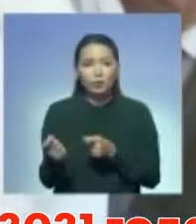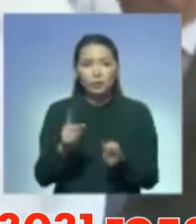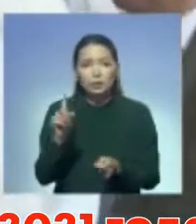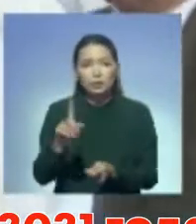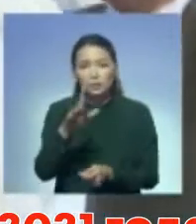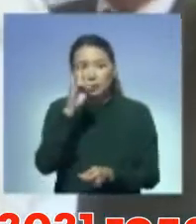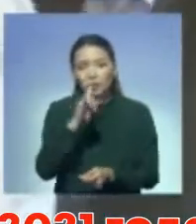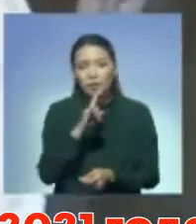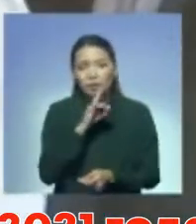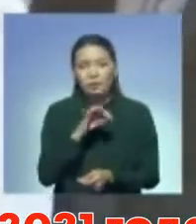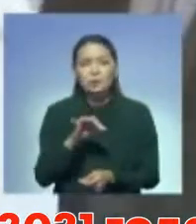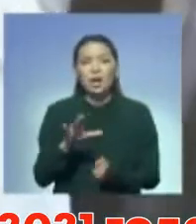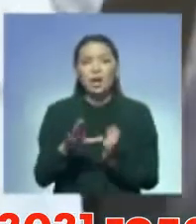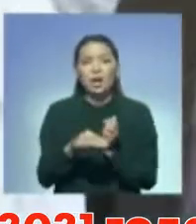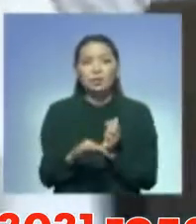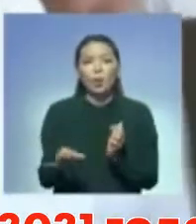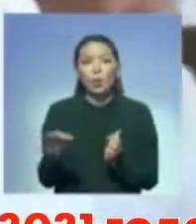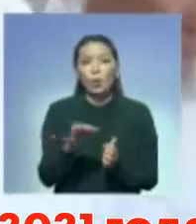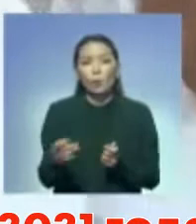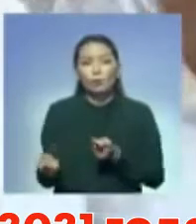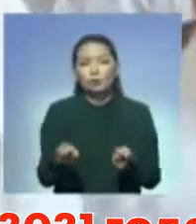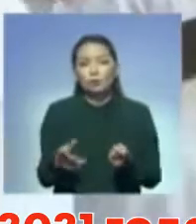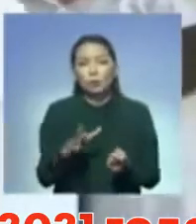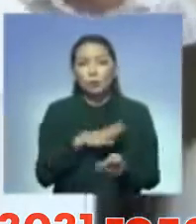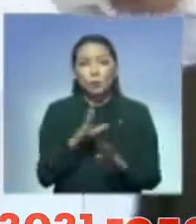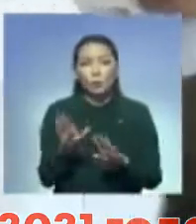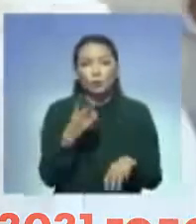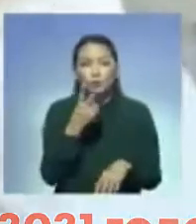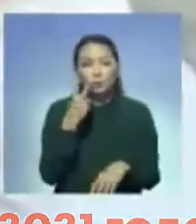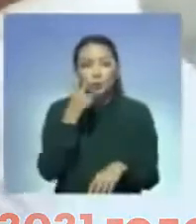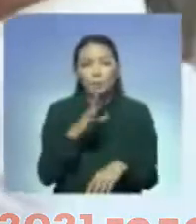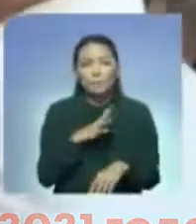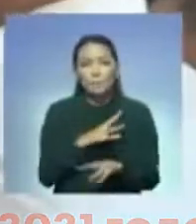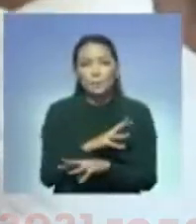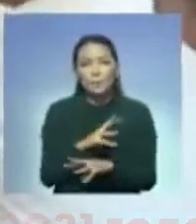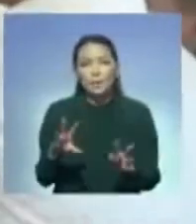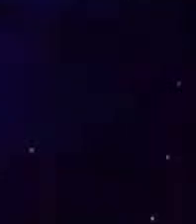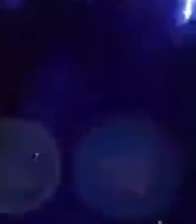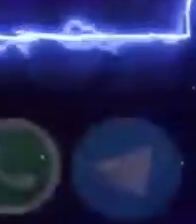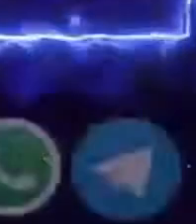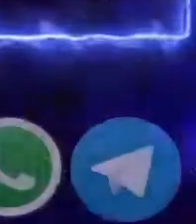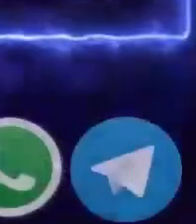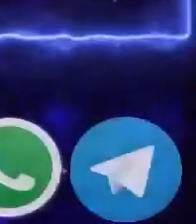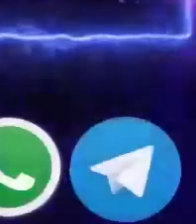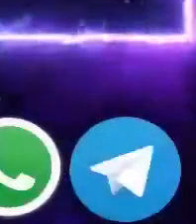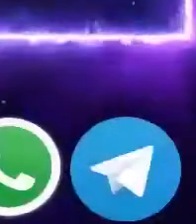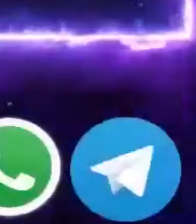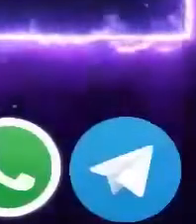западно-казахстанскую, а затем Атыраускую область. После почти два года был министром энергетики.